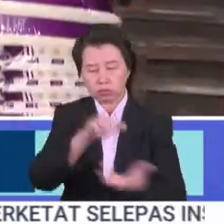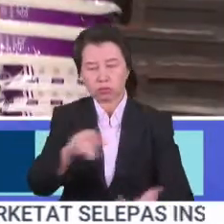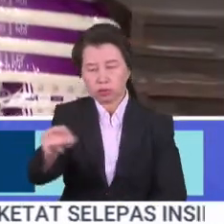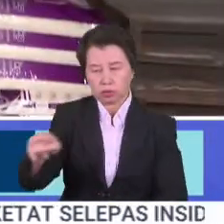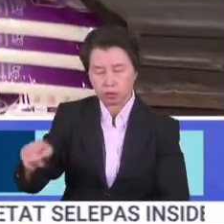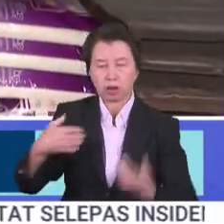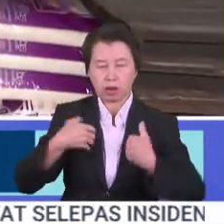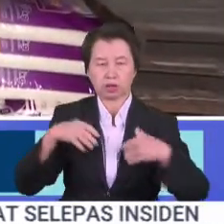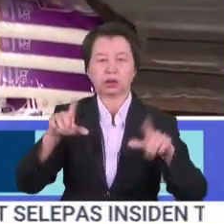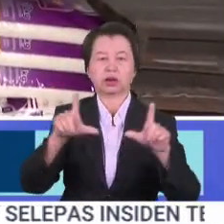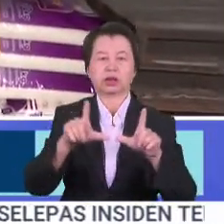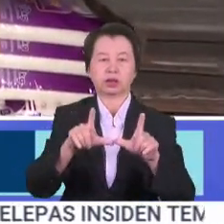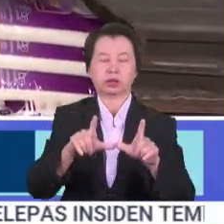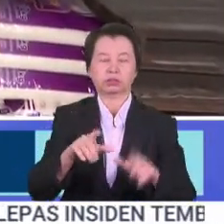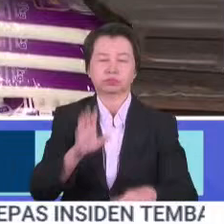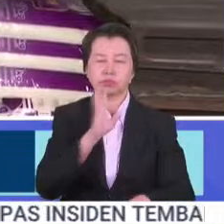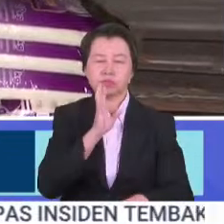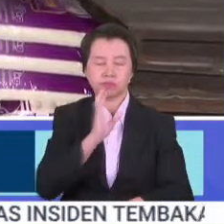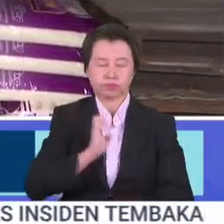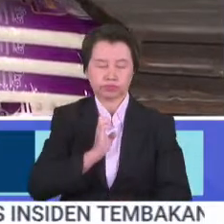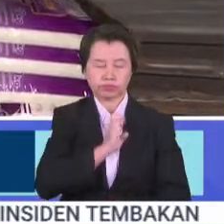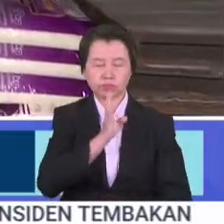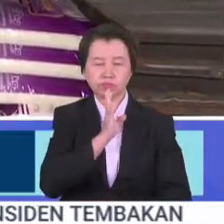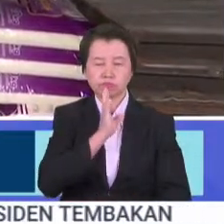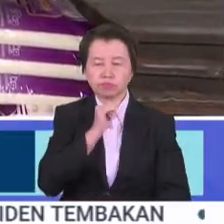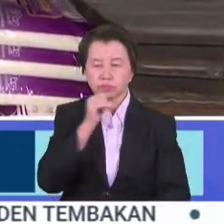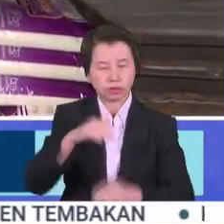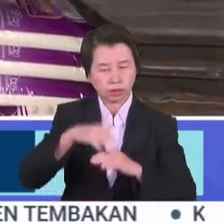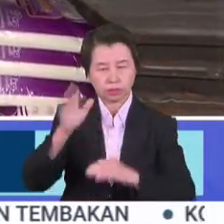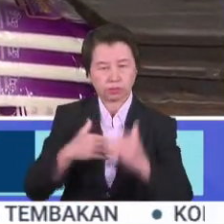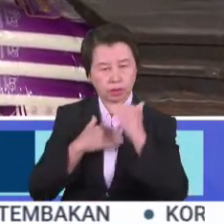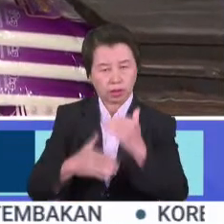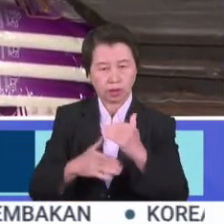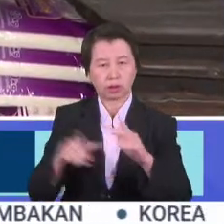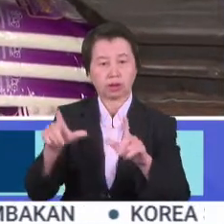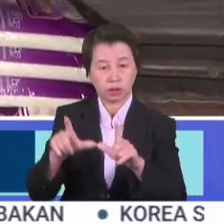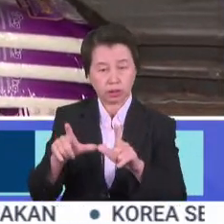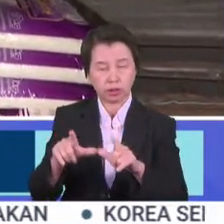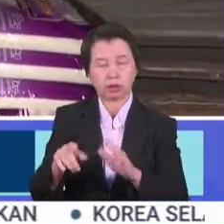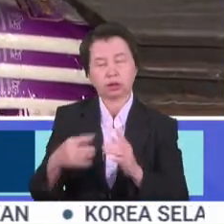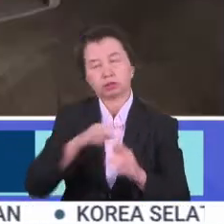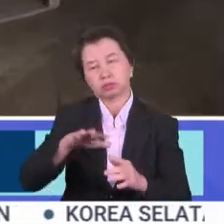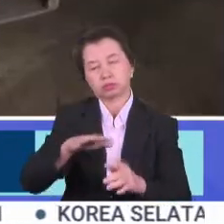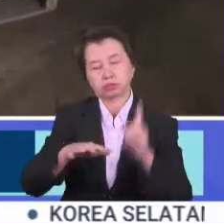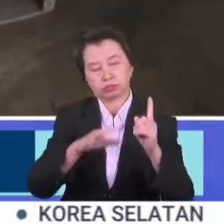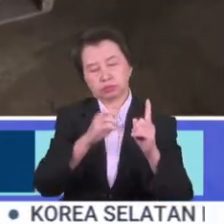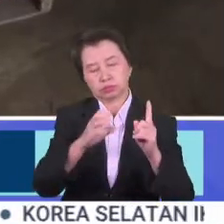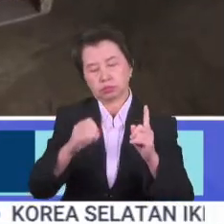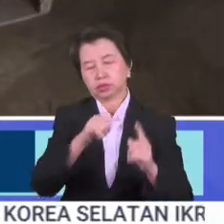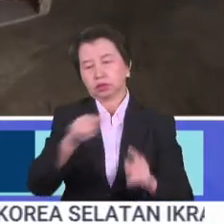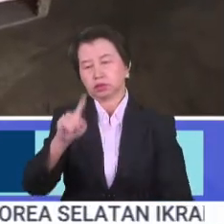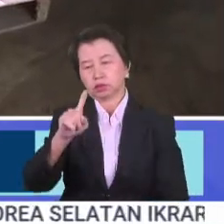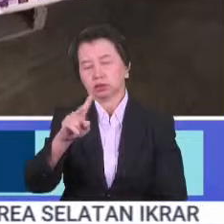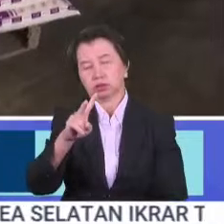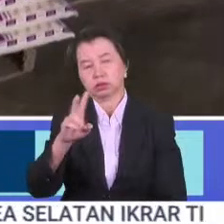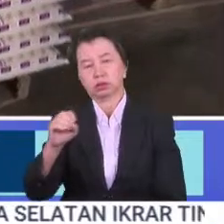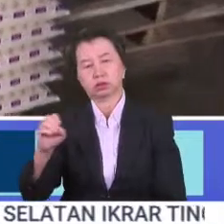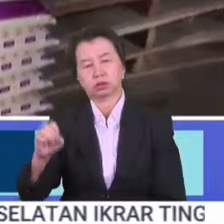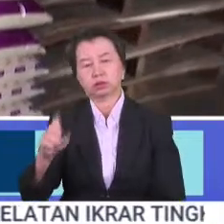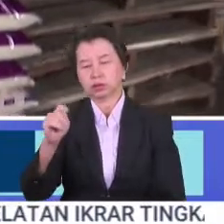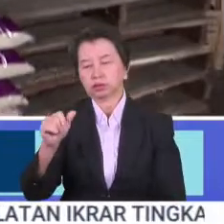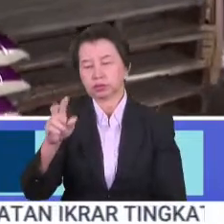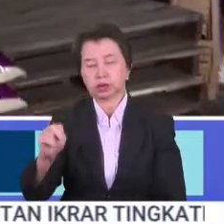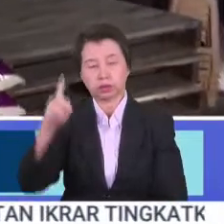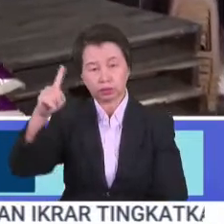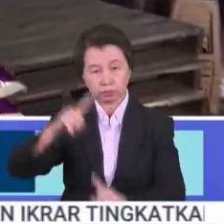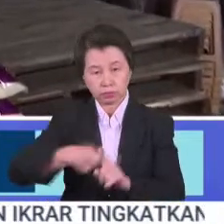Exco berkaitan memaklumkan simpanan beras tidak melebihi had yang dilesenkan iaitu antara 100 hingga 200 tan metrik sebulan.